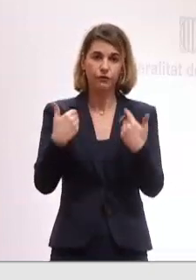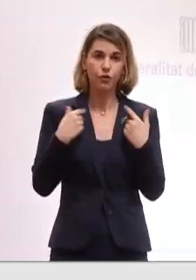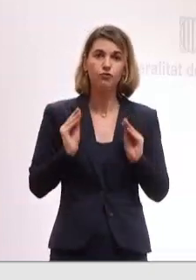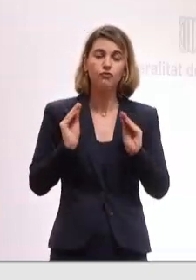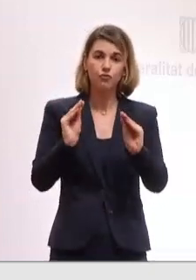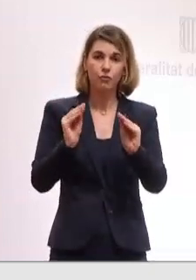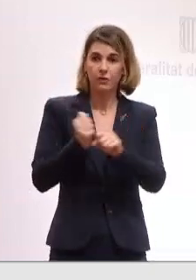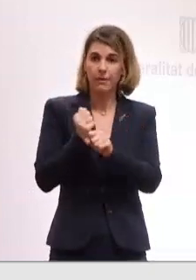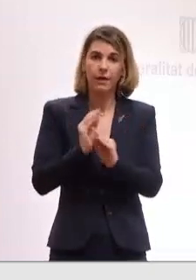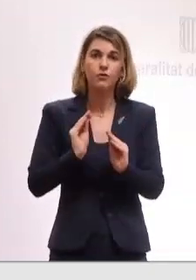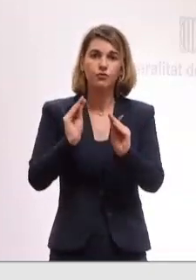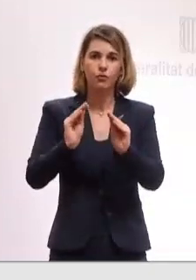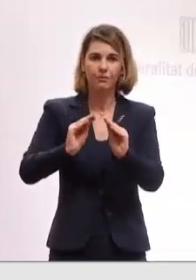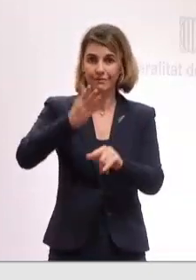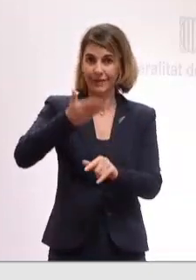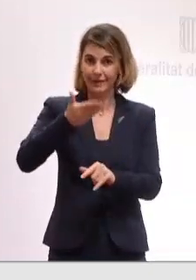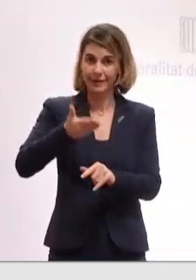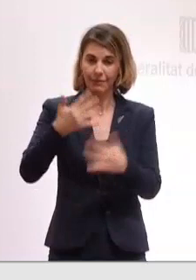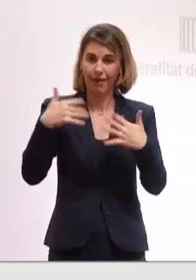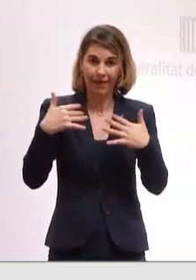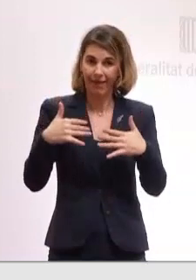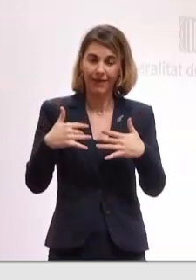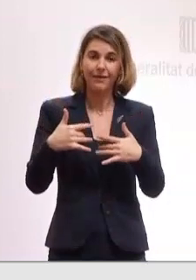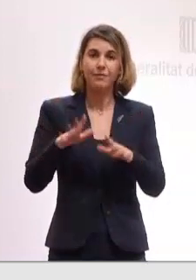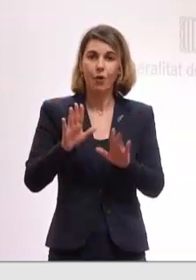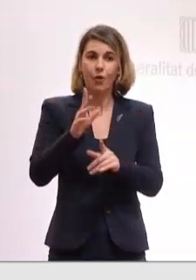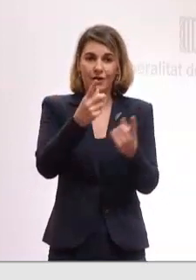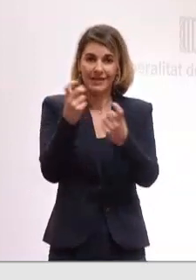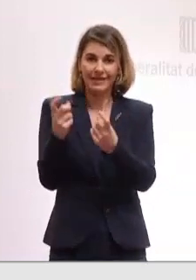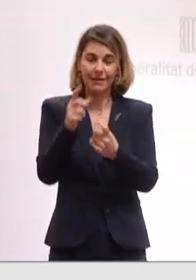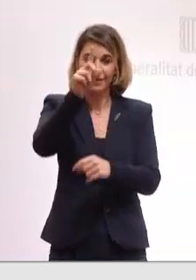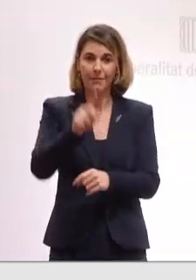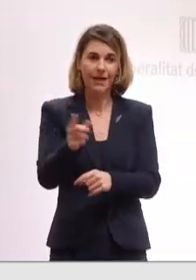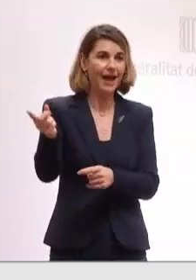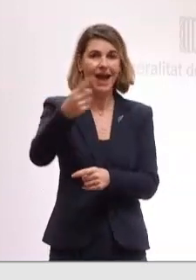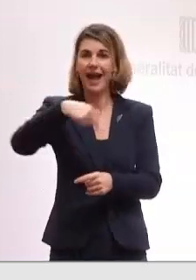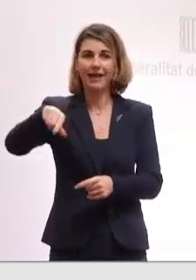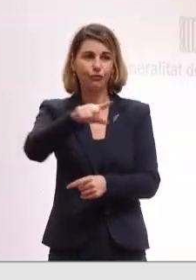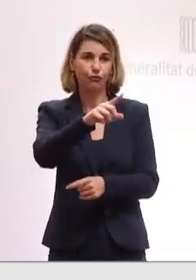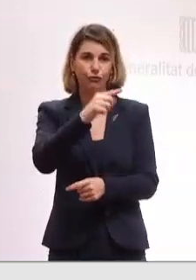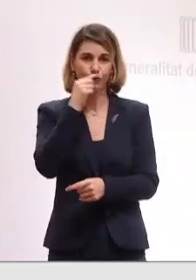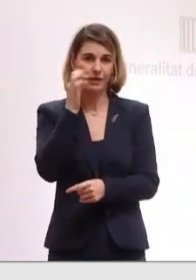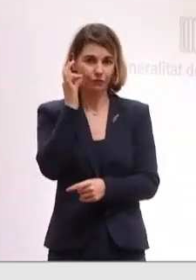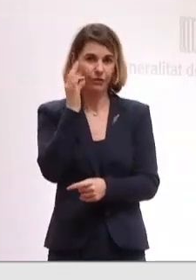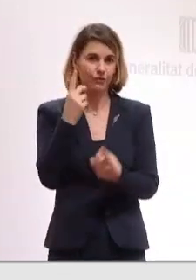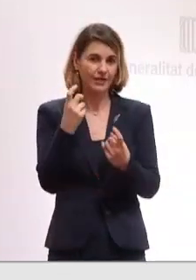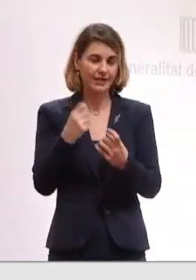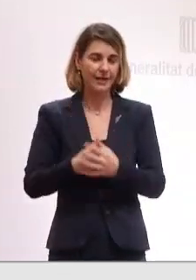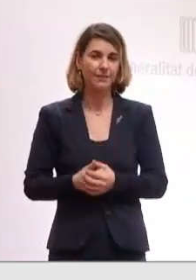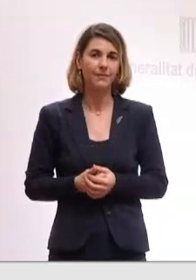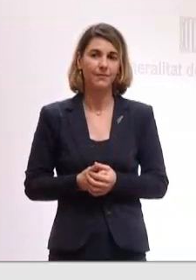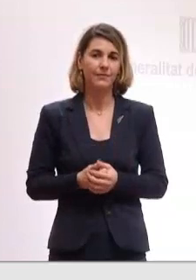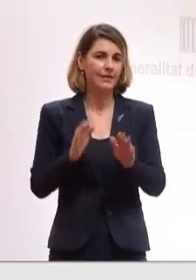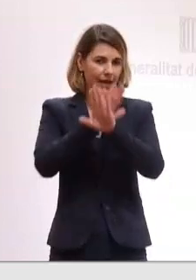no només, serà imprescindible. Us necessitem, en aquest sentit, a totes i a tots. I acabo